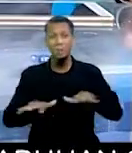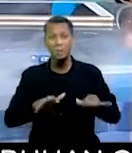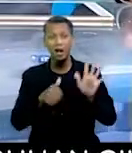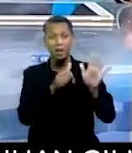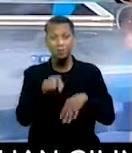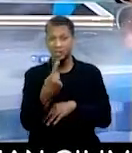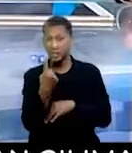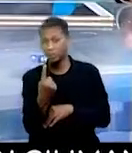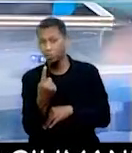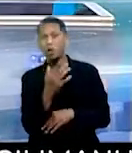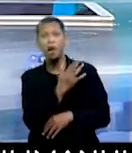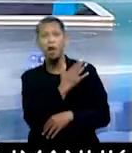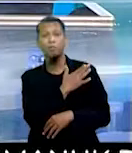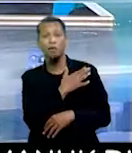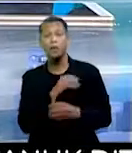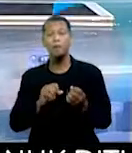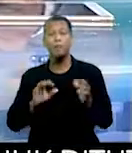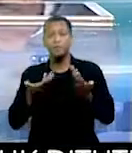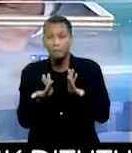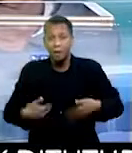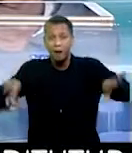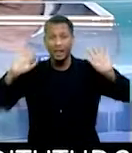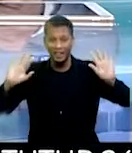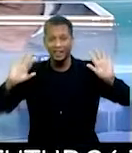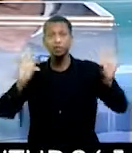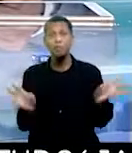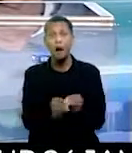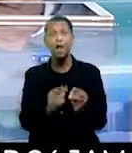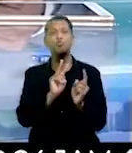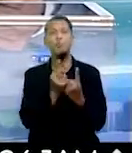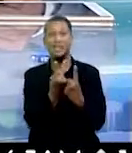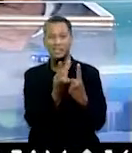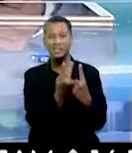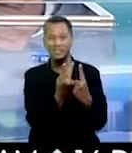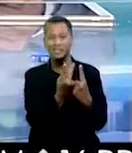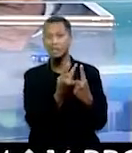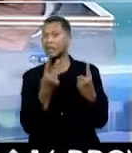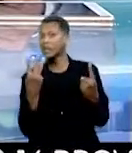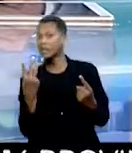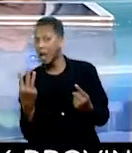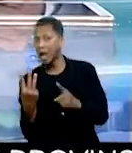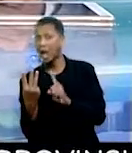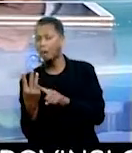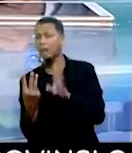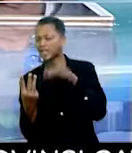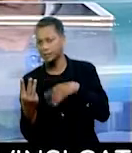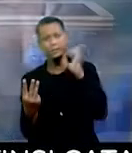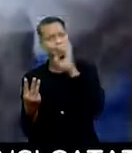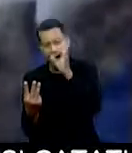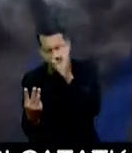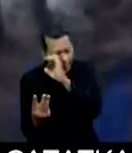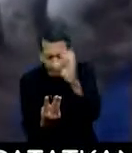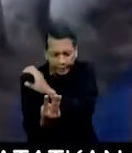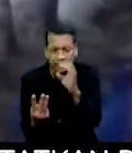di Kabupaten Pasaman Barat menjadi 12 orang. Sementara 3 warga masih dalam pencarian.